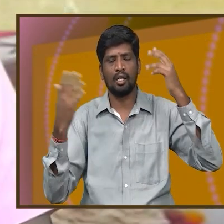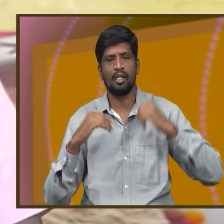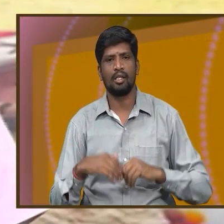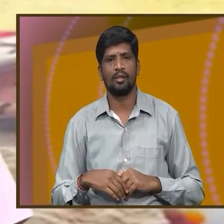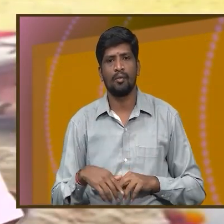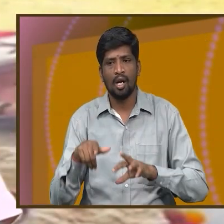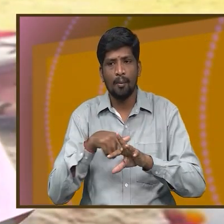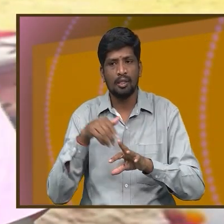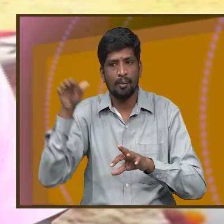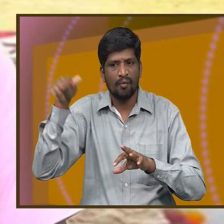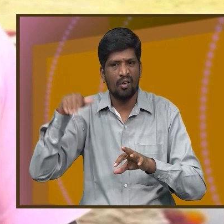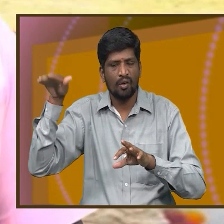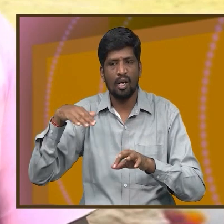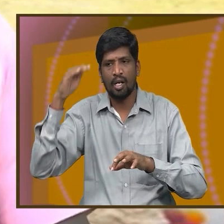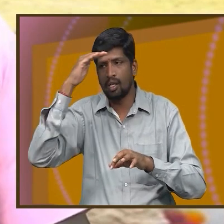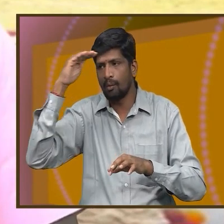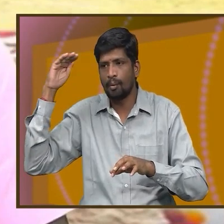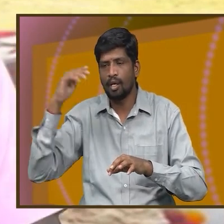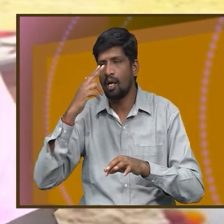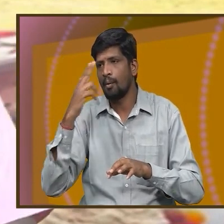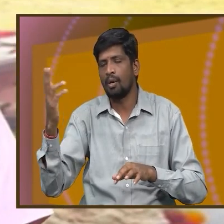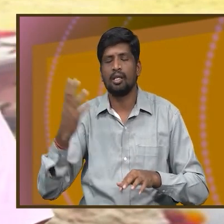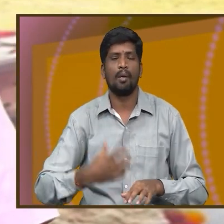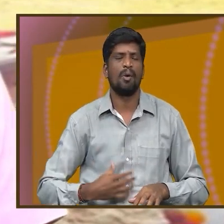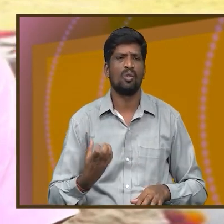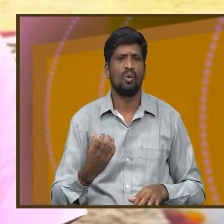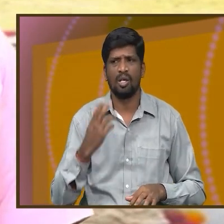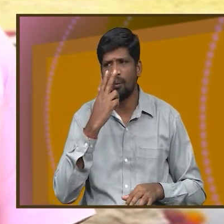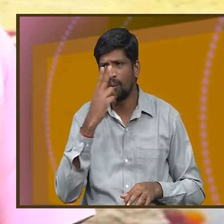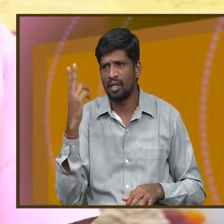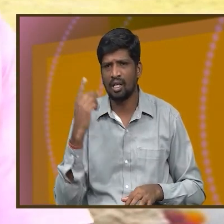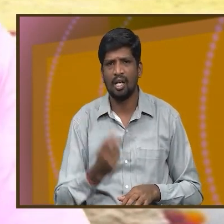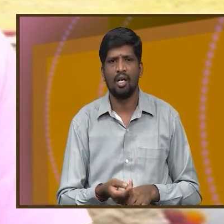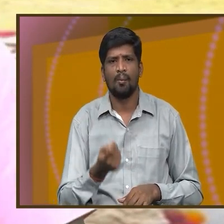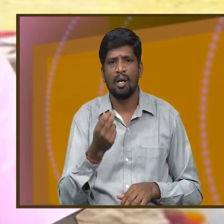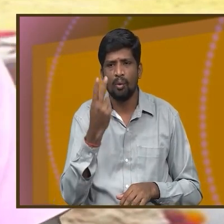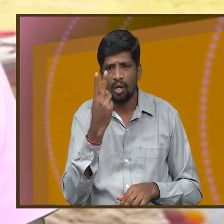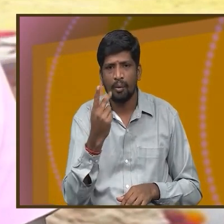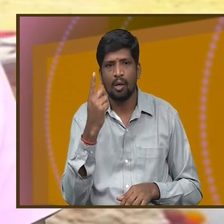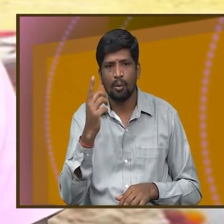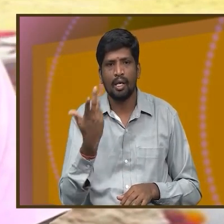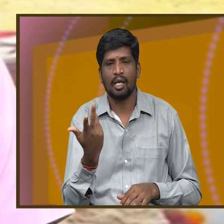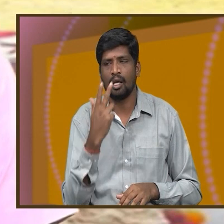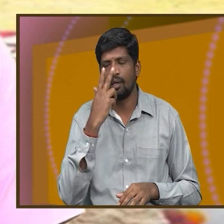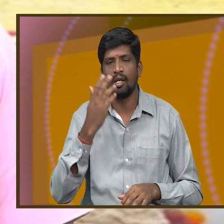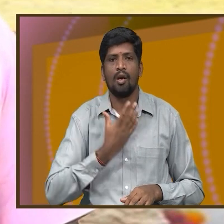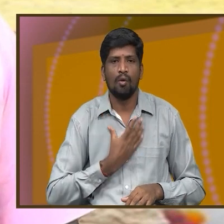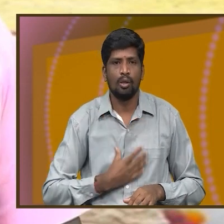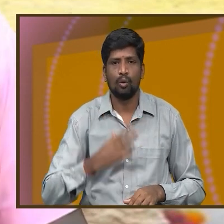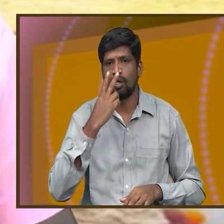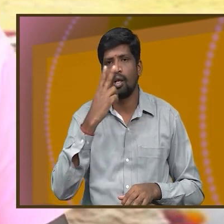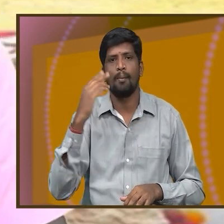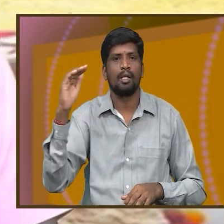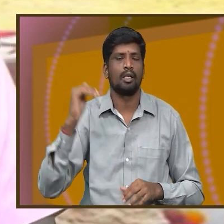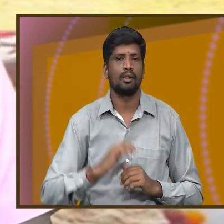யாராவது வருவாங்களா மாட்டாங்களான்னு சொல்லி ரொம்ப பசியோடு உட்கார்ந்துக்கிட்டு இருக்கார். ஒரு 2 ரூபா கிடைக்காதா அப்படின்னு சொல்லிட்டு